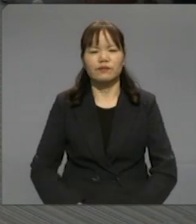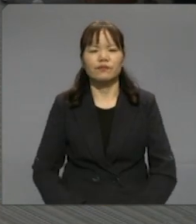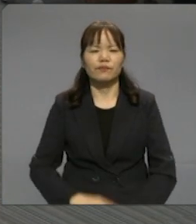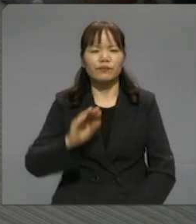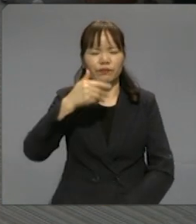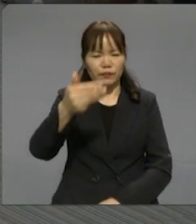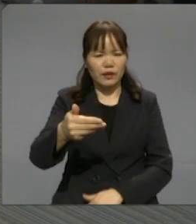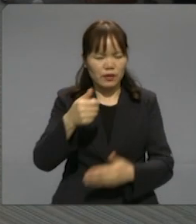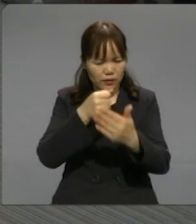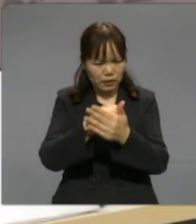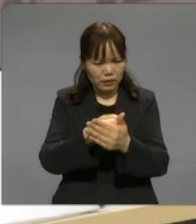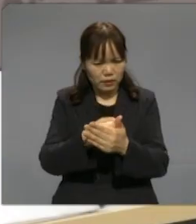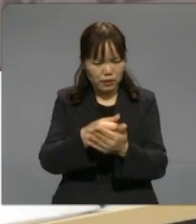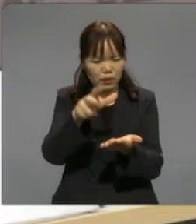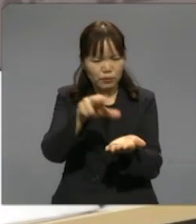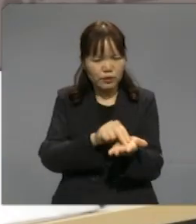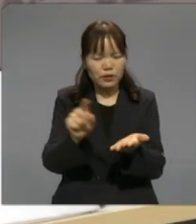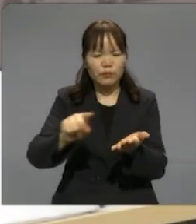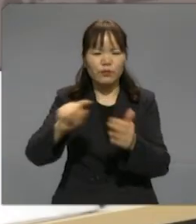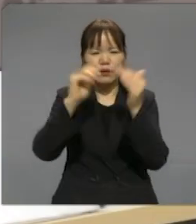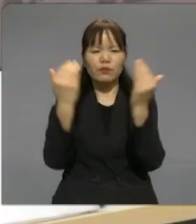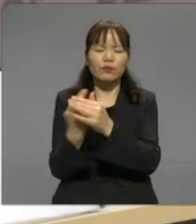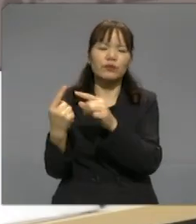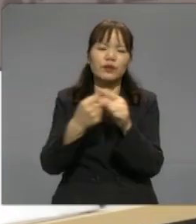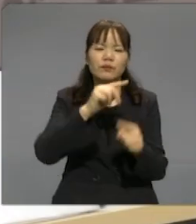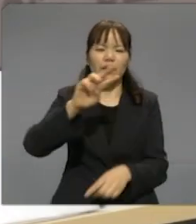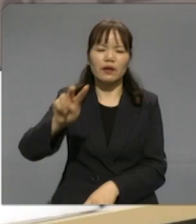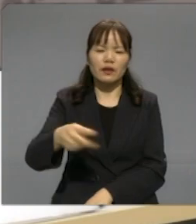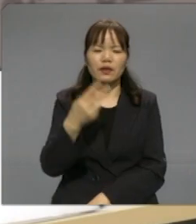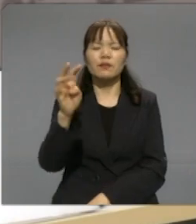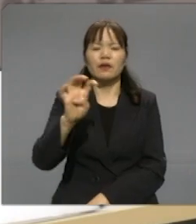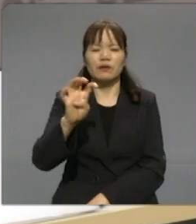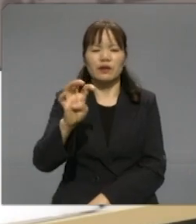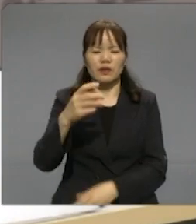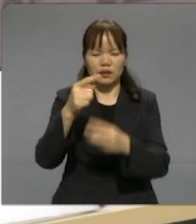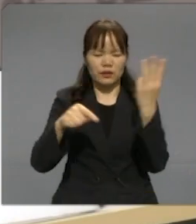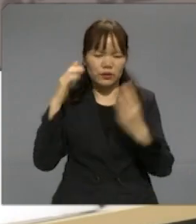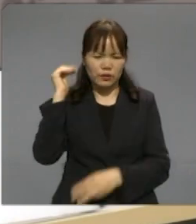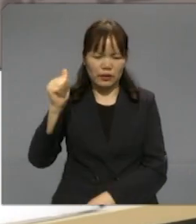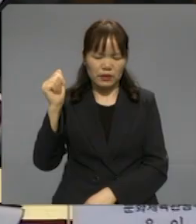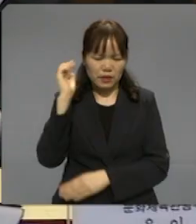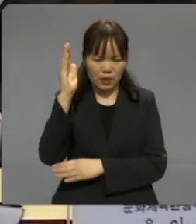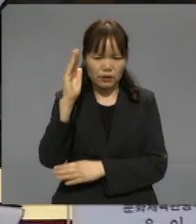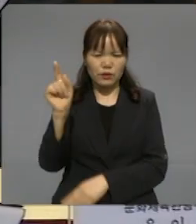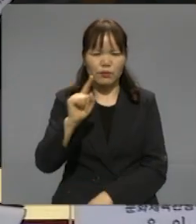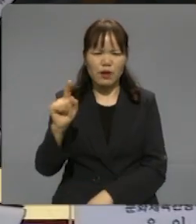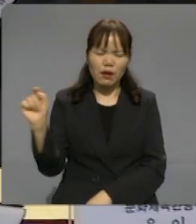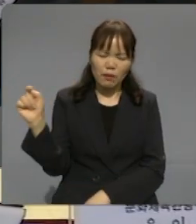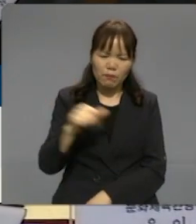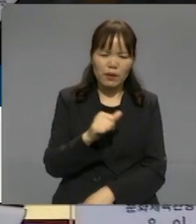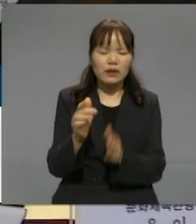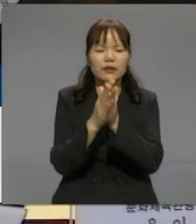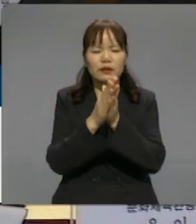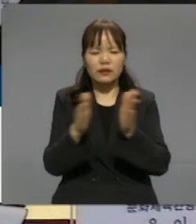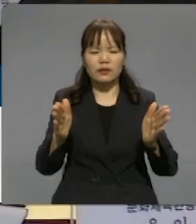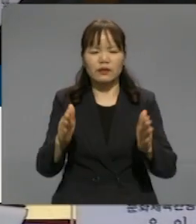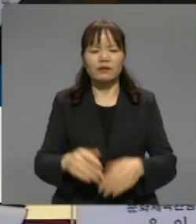후속 조치로 결정된 과제는 모두 240개. 윤 대통령이 강조한 건 신속한